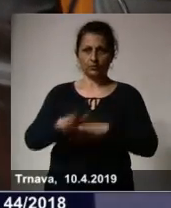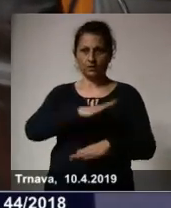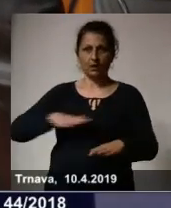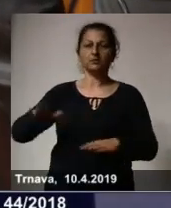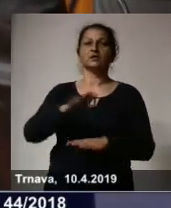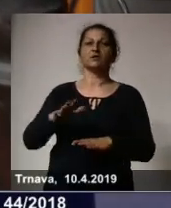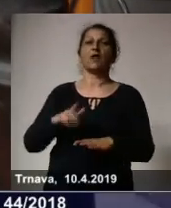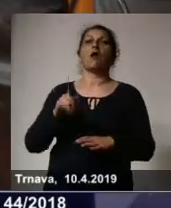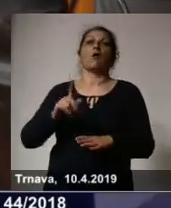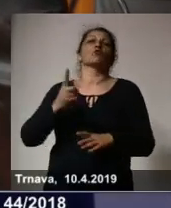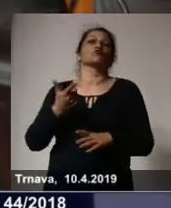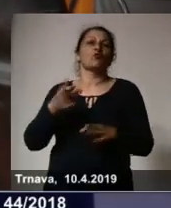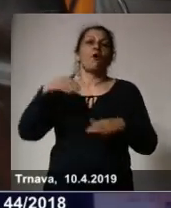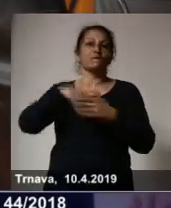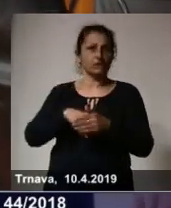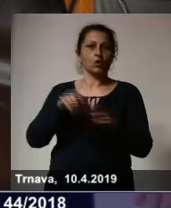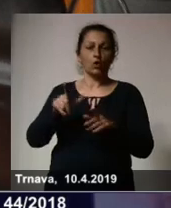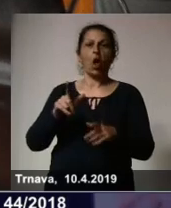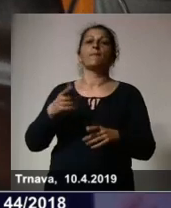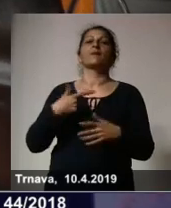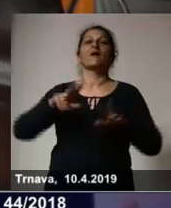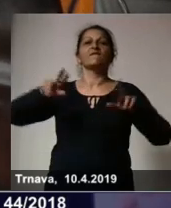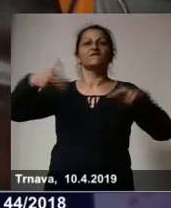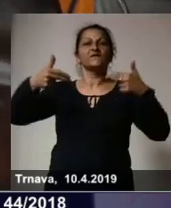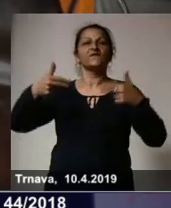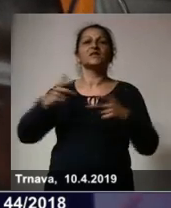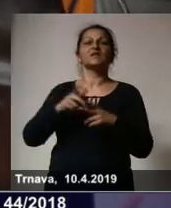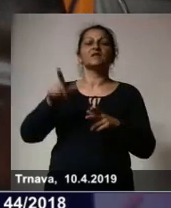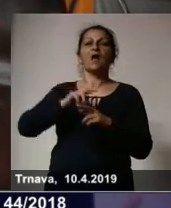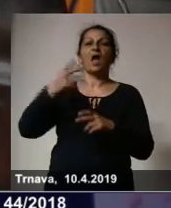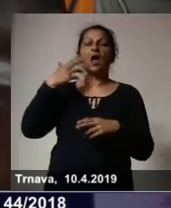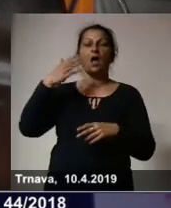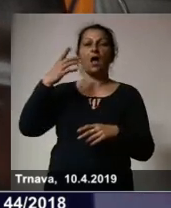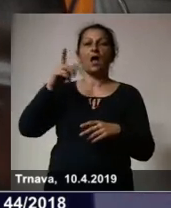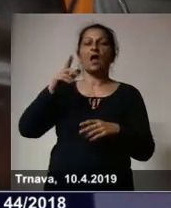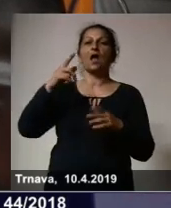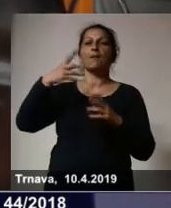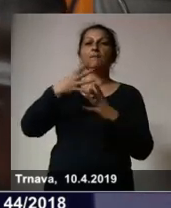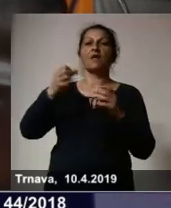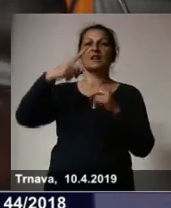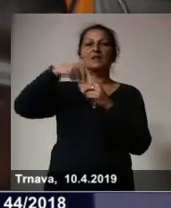sa o bod návrh na schválenie dotácií v rámci víziev schválených v zmysle VZN TTSK číslo